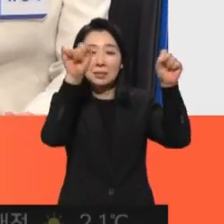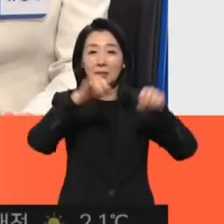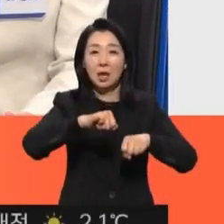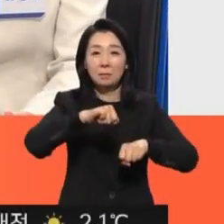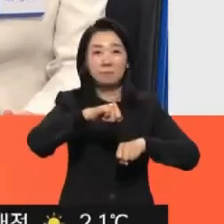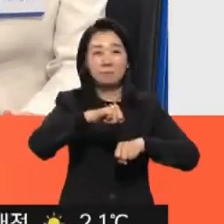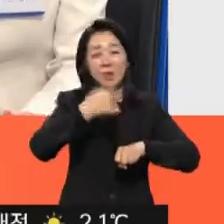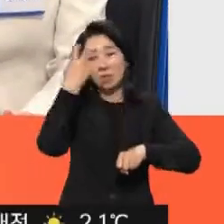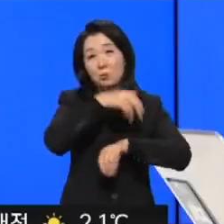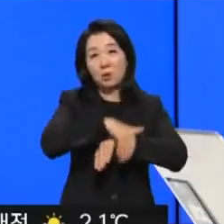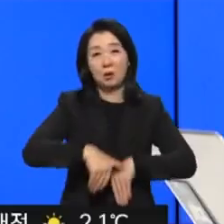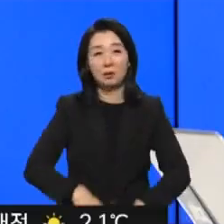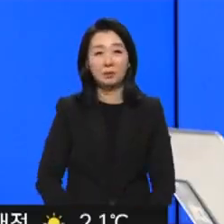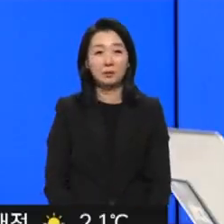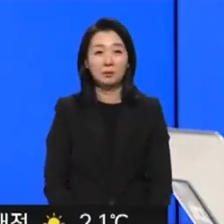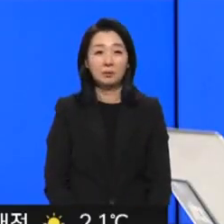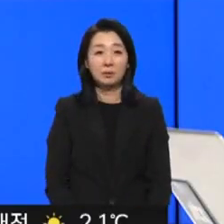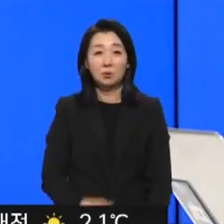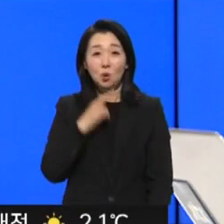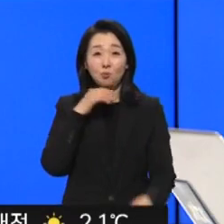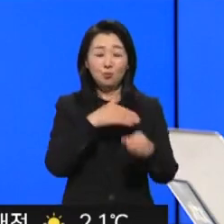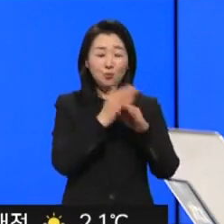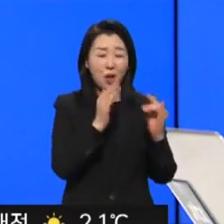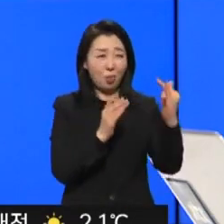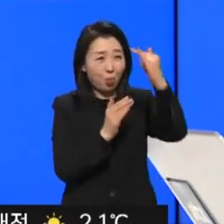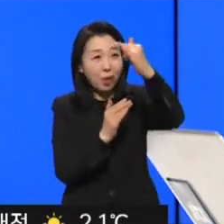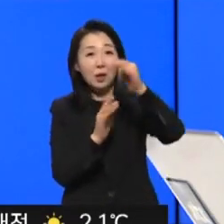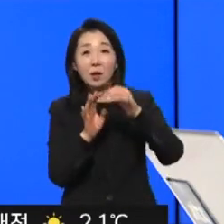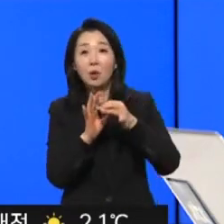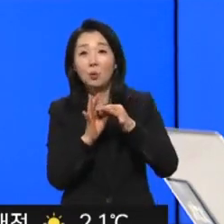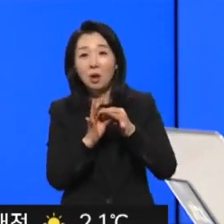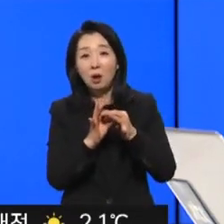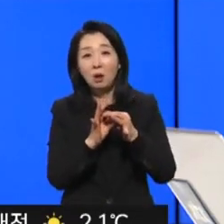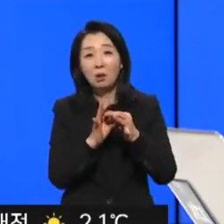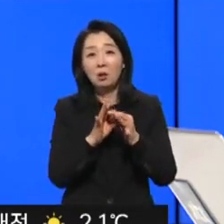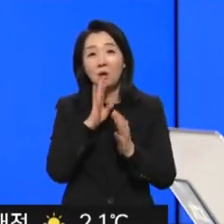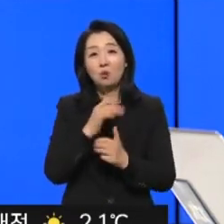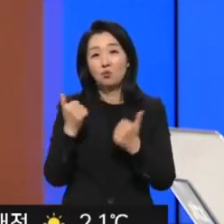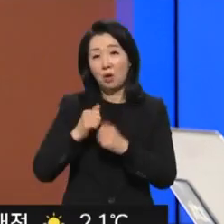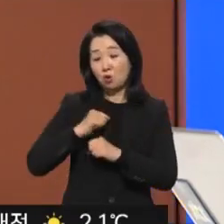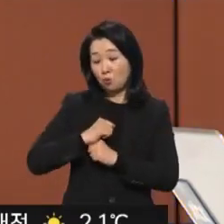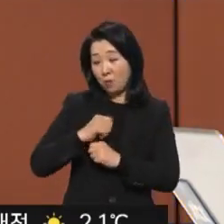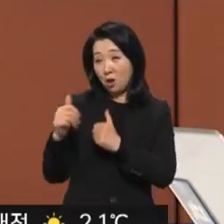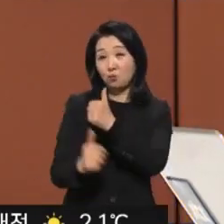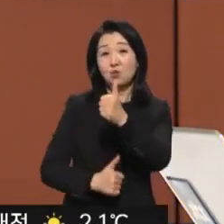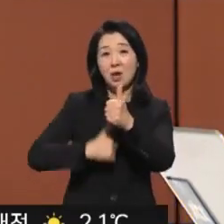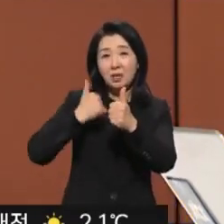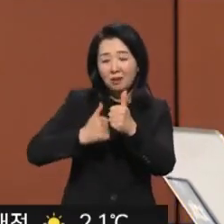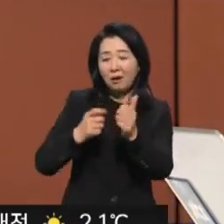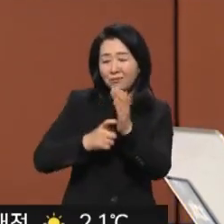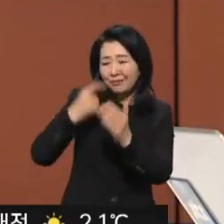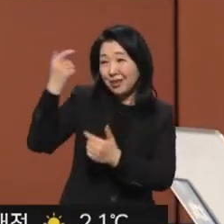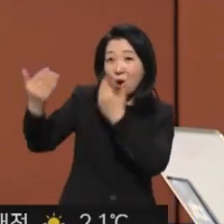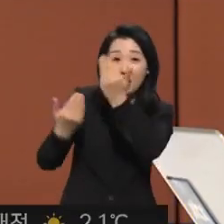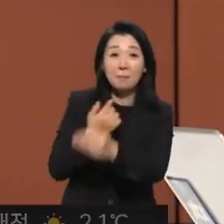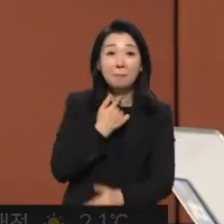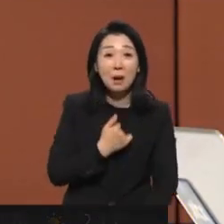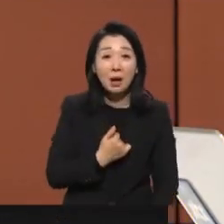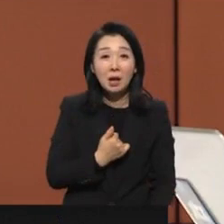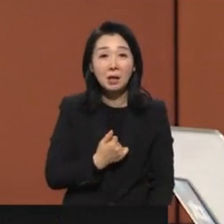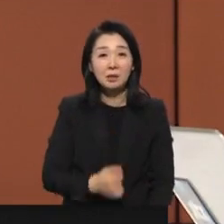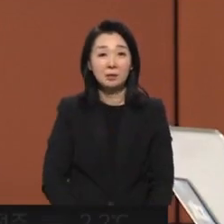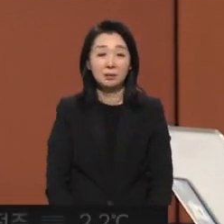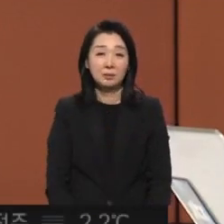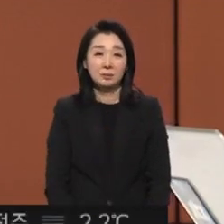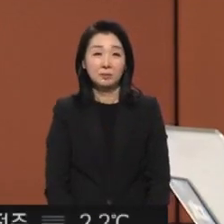점검할 계획이라고 합니다. 네. 북한의 무인기 침공 관련해서 국회 국방위에서 오늘 오후에 긴급 현안 질의가 열렸는데요. 앞서 이제 그